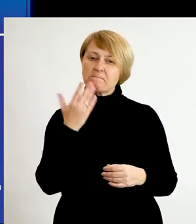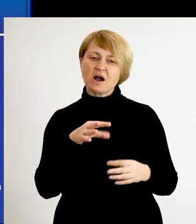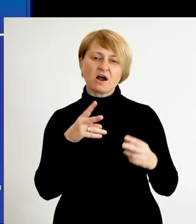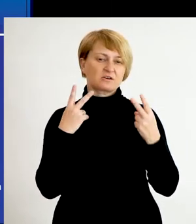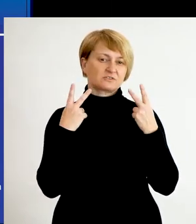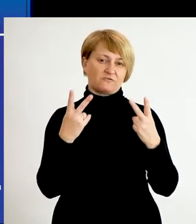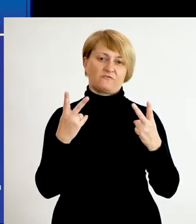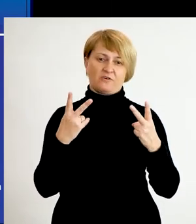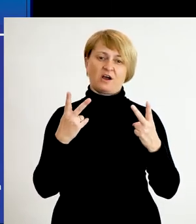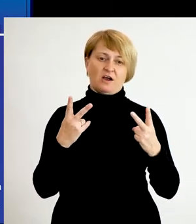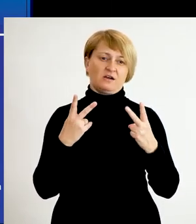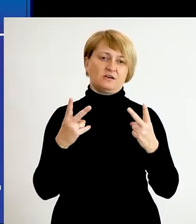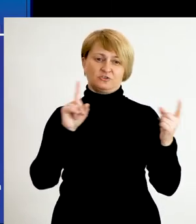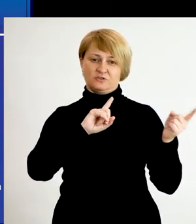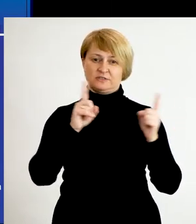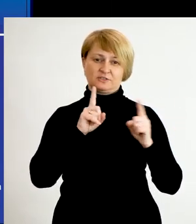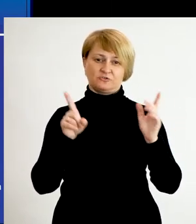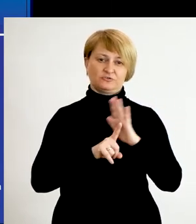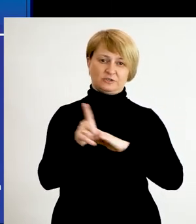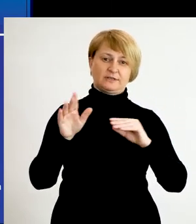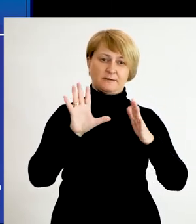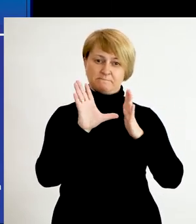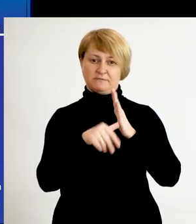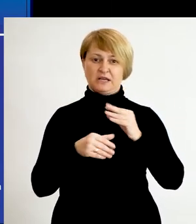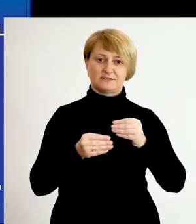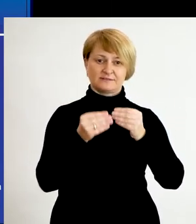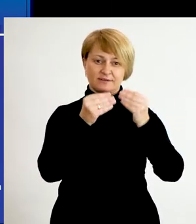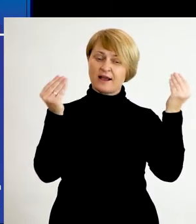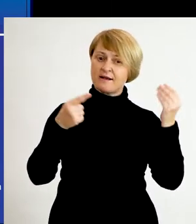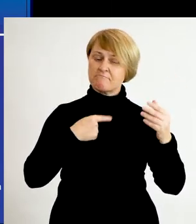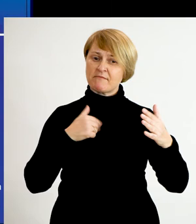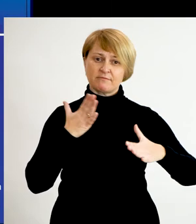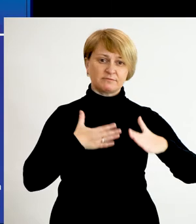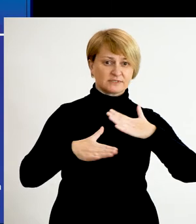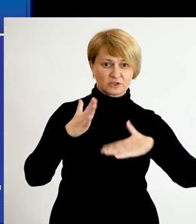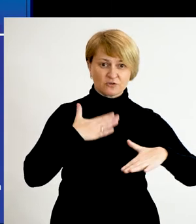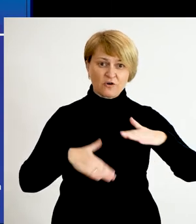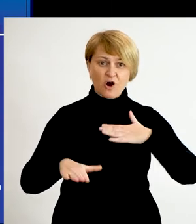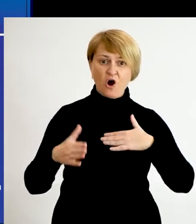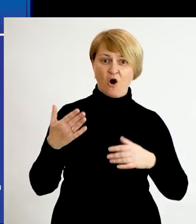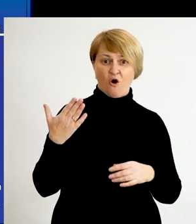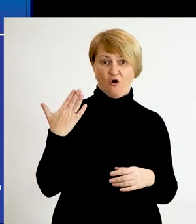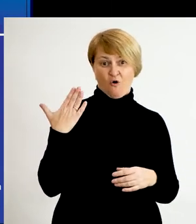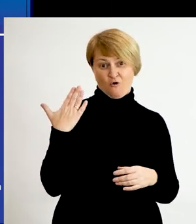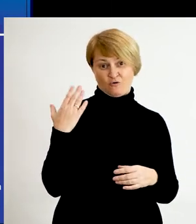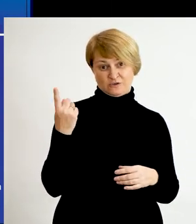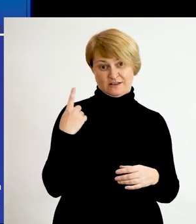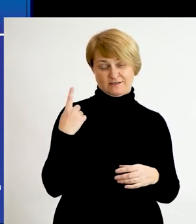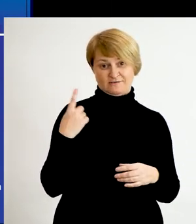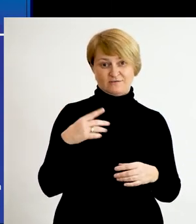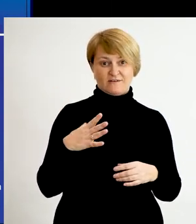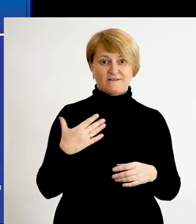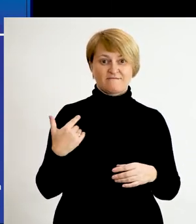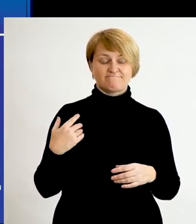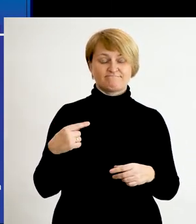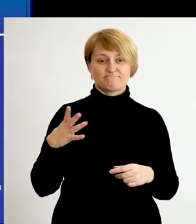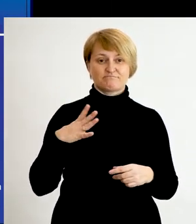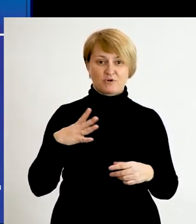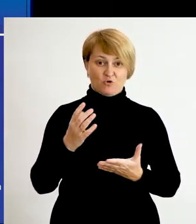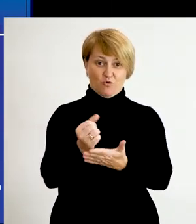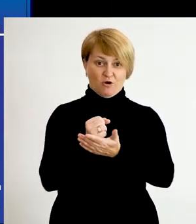dla, myślę, rozwoju miasta. I cieszę się, jeszcze raz to powtórzę, cieszę się z ostatniej dotacji, jaką otrzymaliśmy z aglomeracji